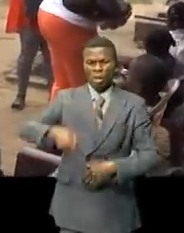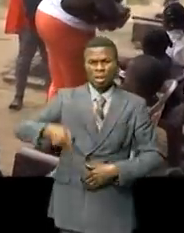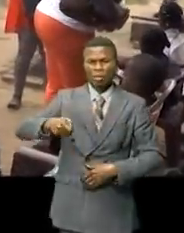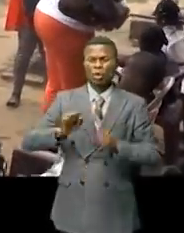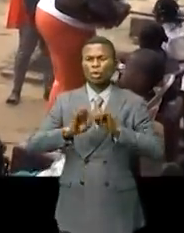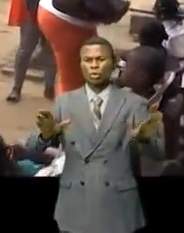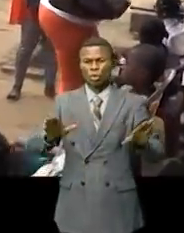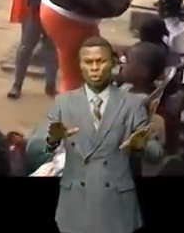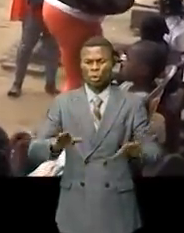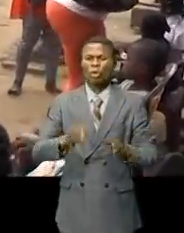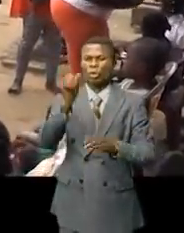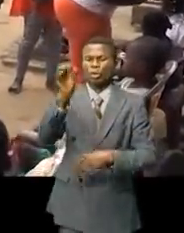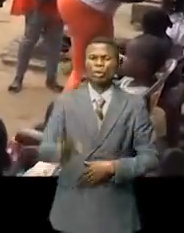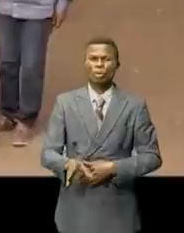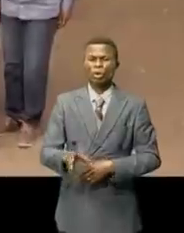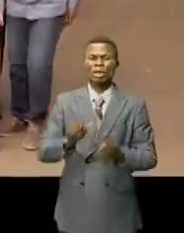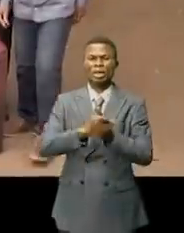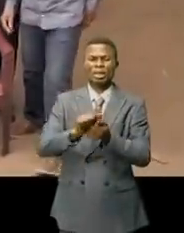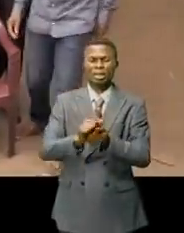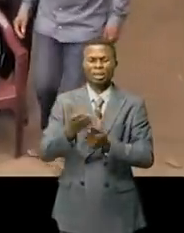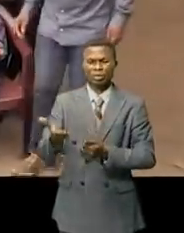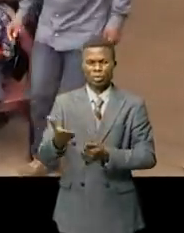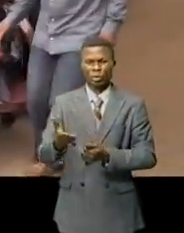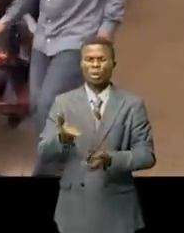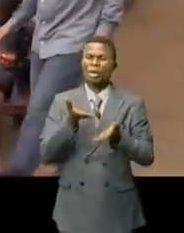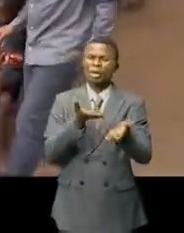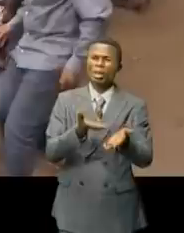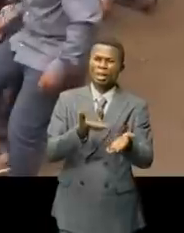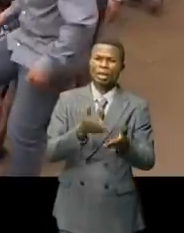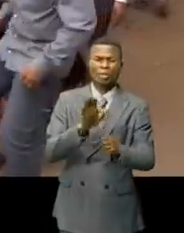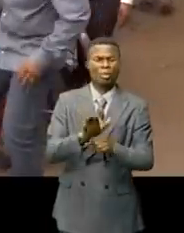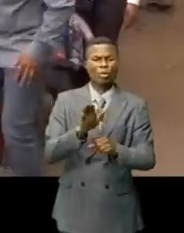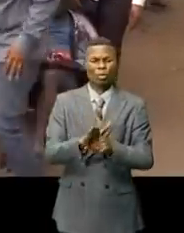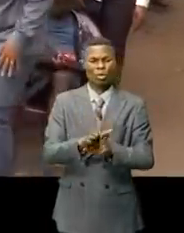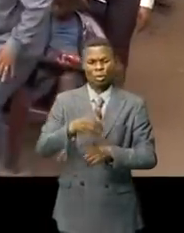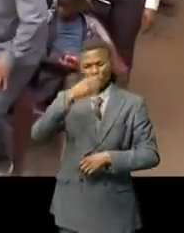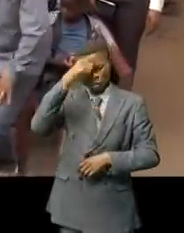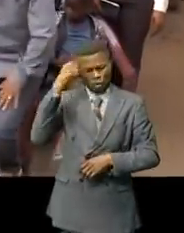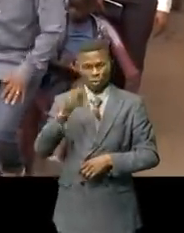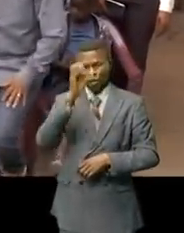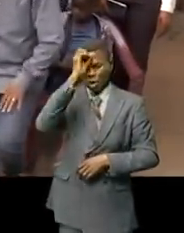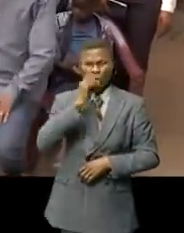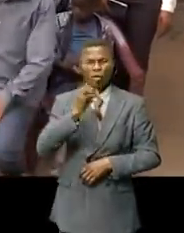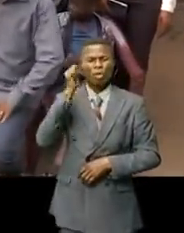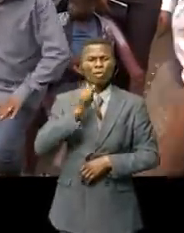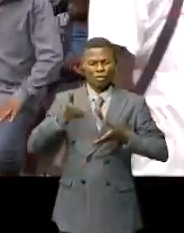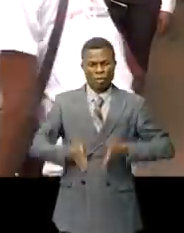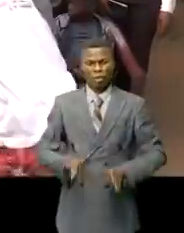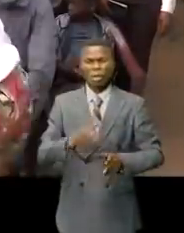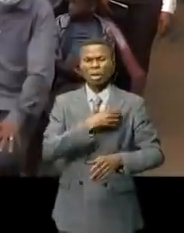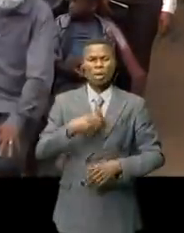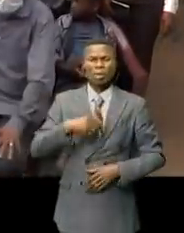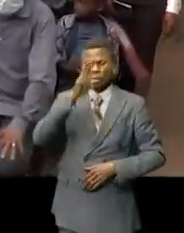du jus et du savon et c'est là pour soulager un tant soit peu les orphelins les filles mères et le veuve